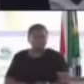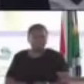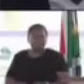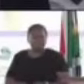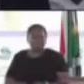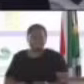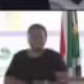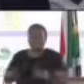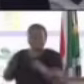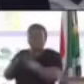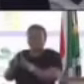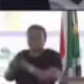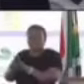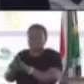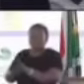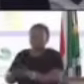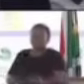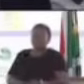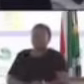sibeke nathi